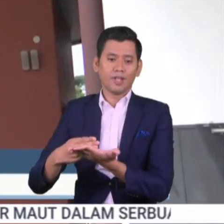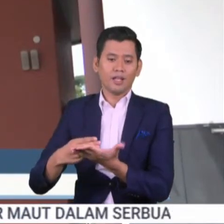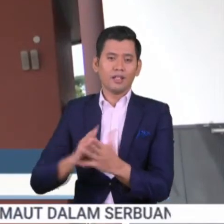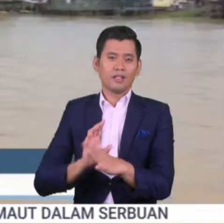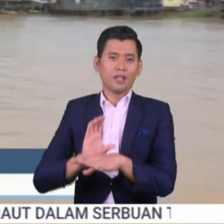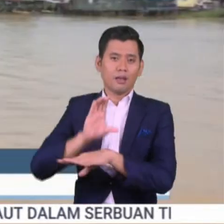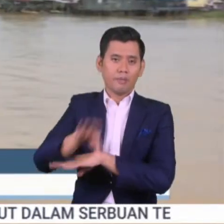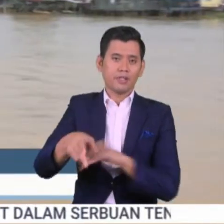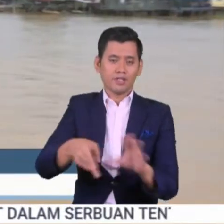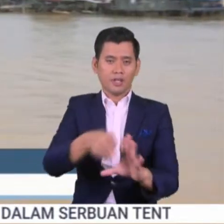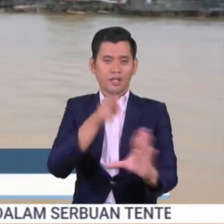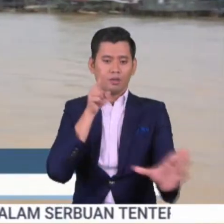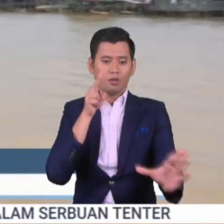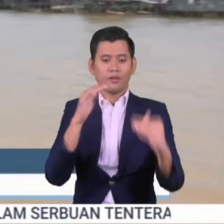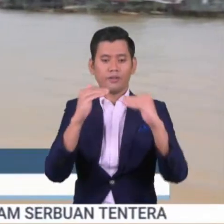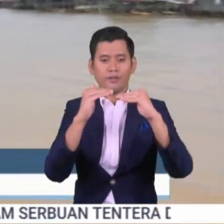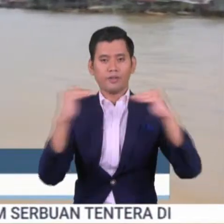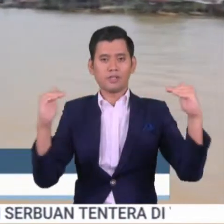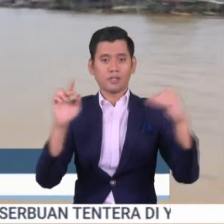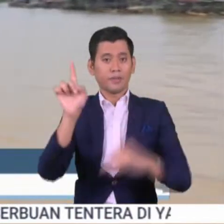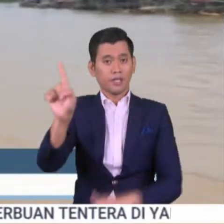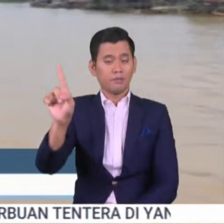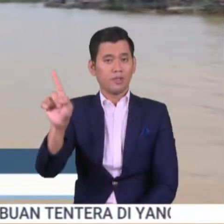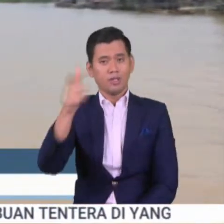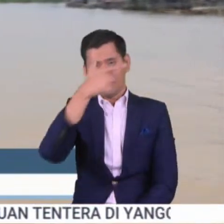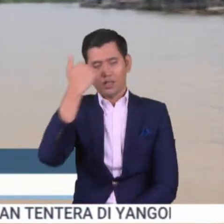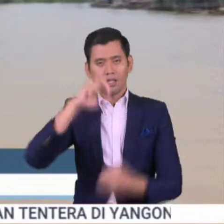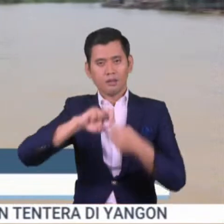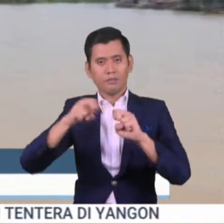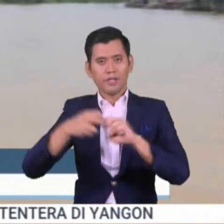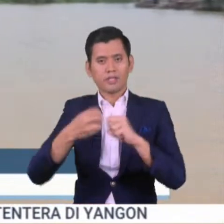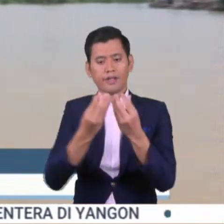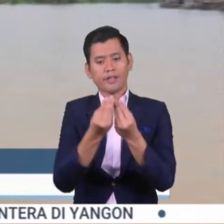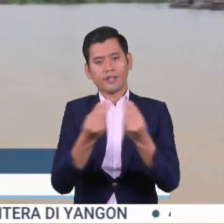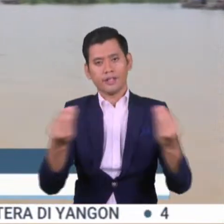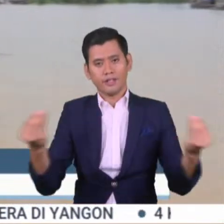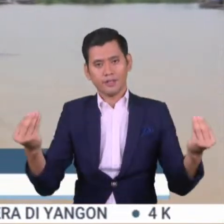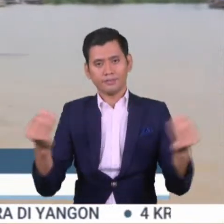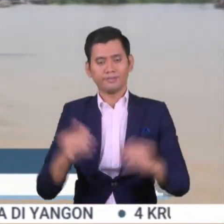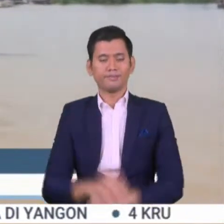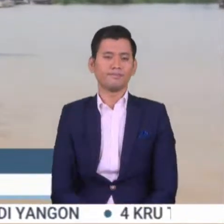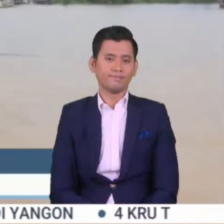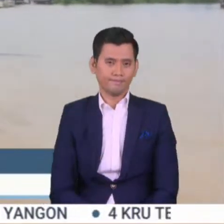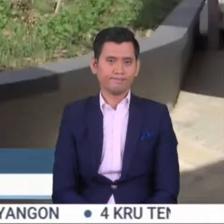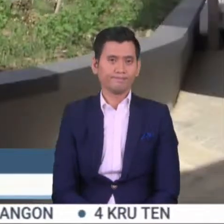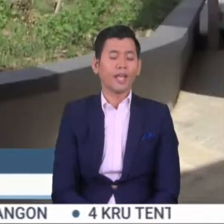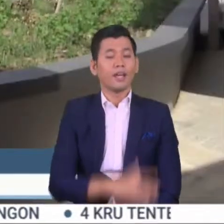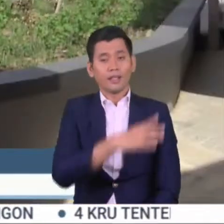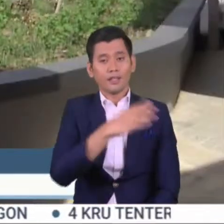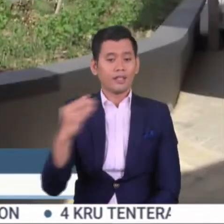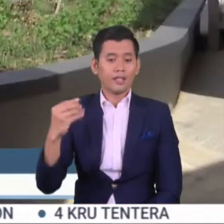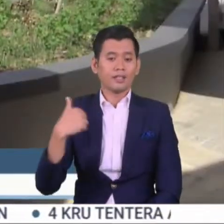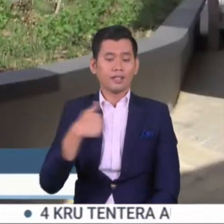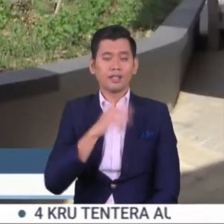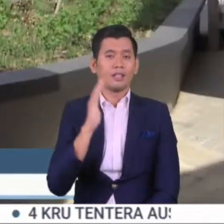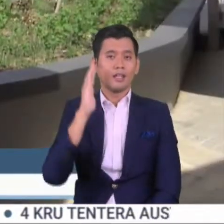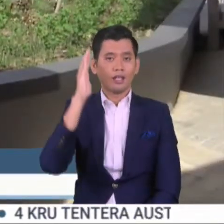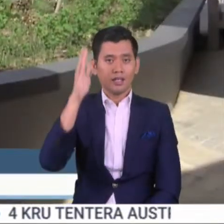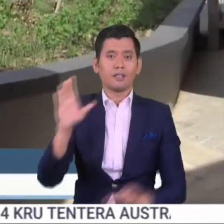keluar daripada projek fasa pertama ini sebab masalah tanah susur. Dan itu kita akan